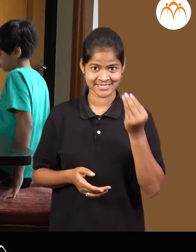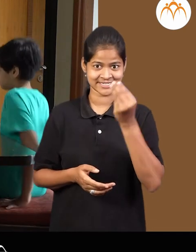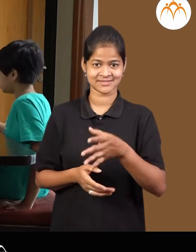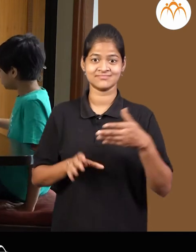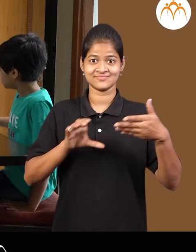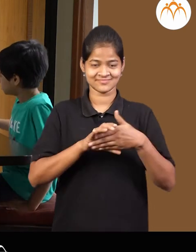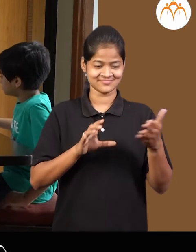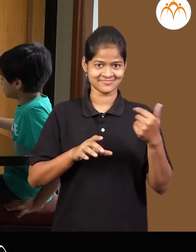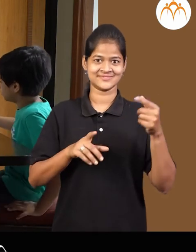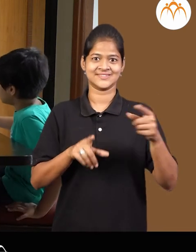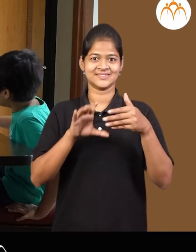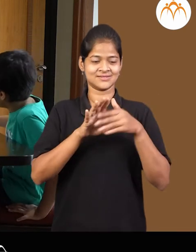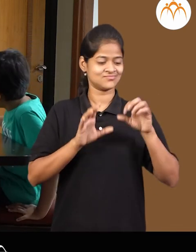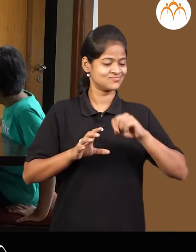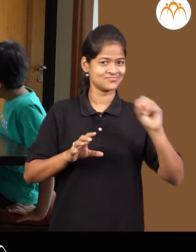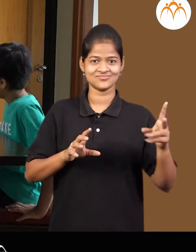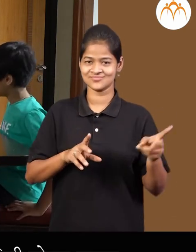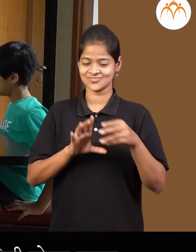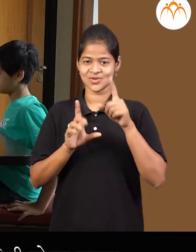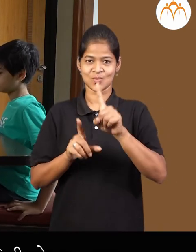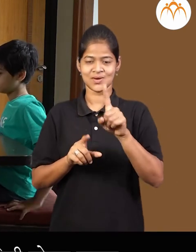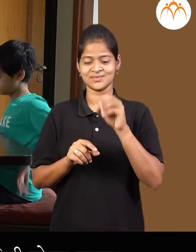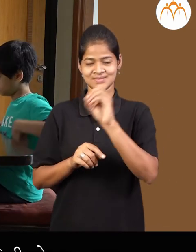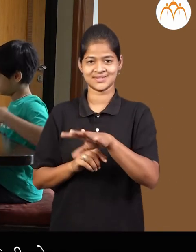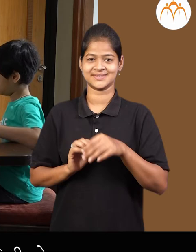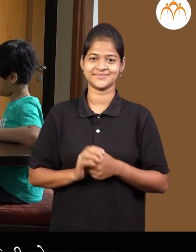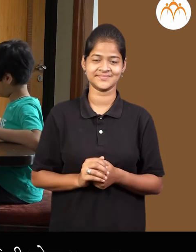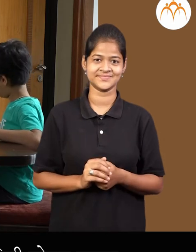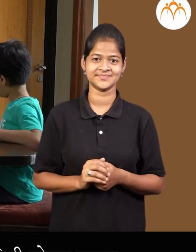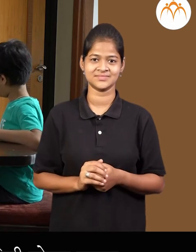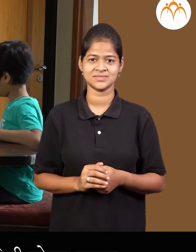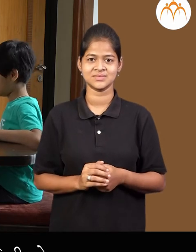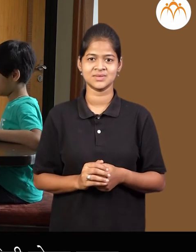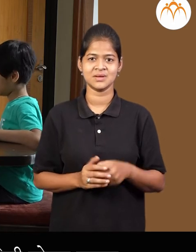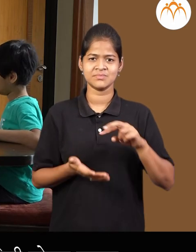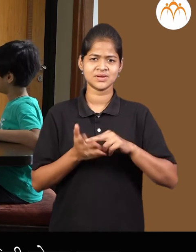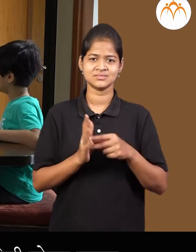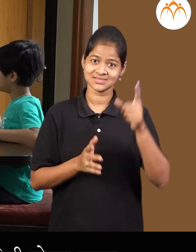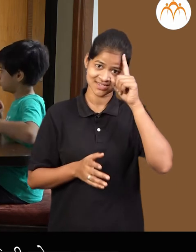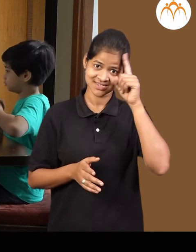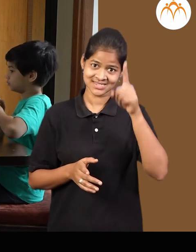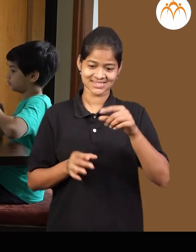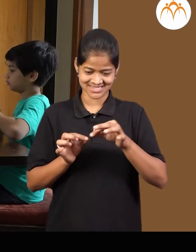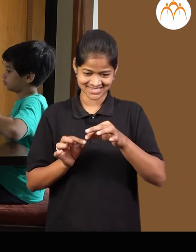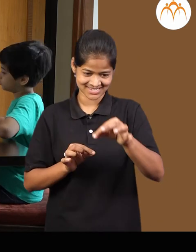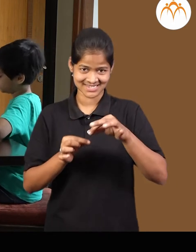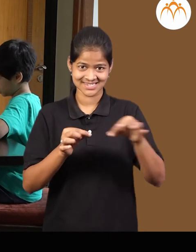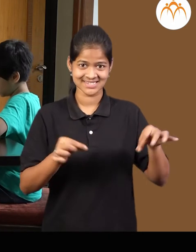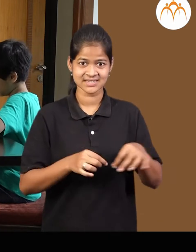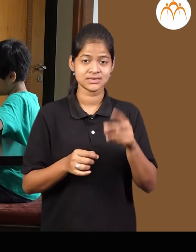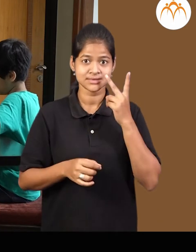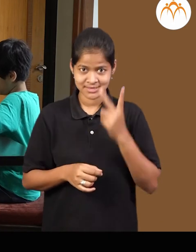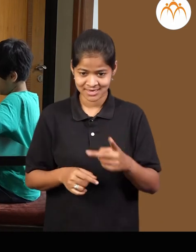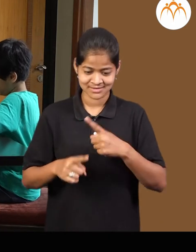एक बॉक्स तुला घे. आता ह्यातल्या पेन्सिलनी ह्याची परिमिती मोजून बघूया, चालेल?